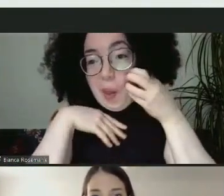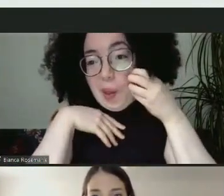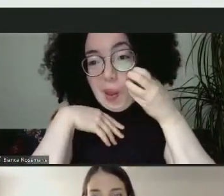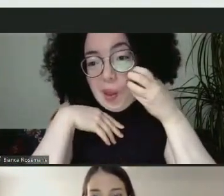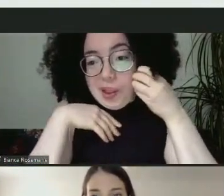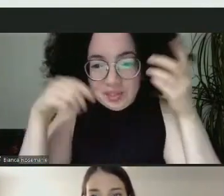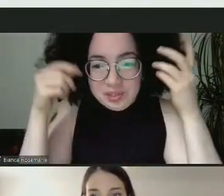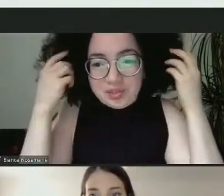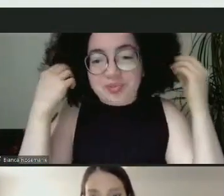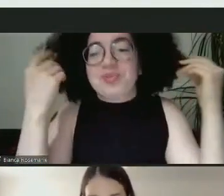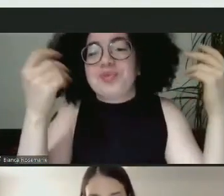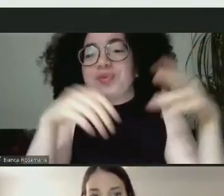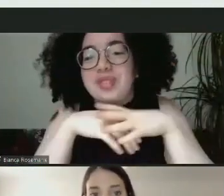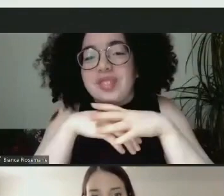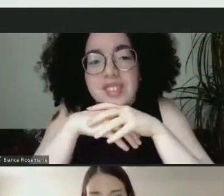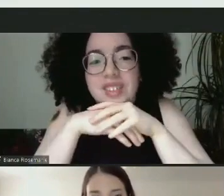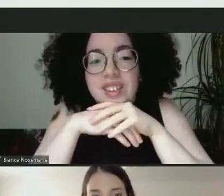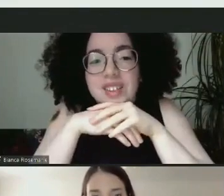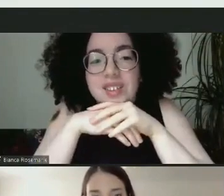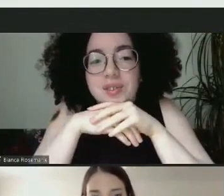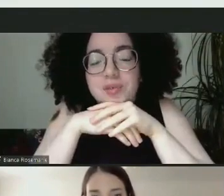Untertitel.